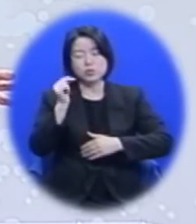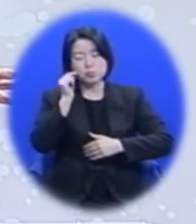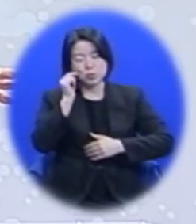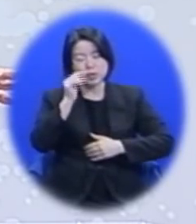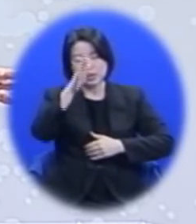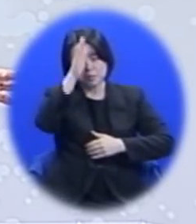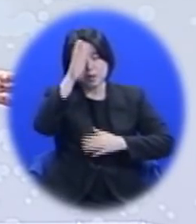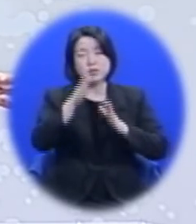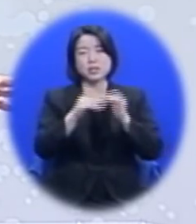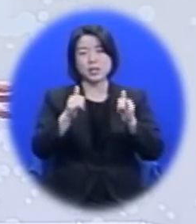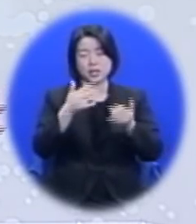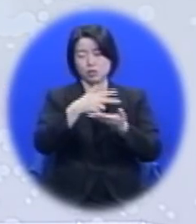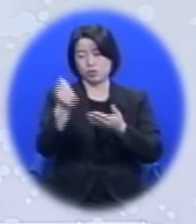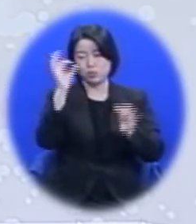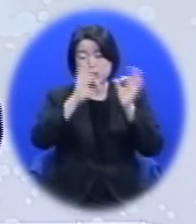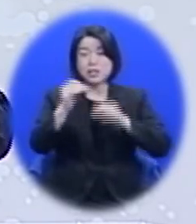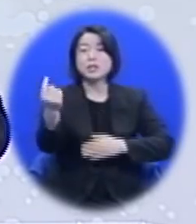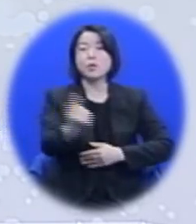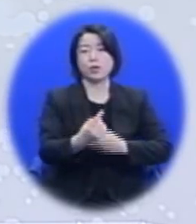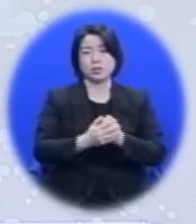찾아오셨어요.